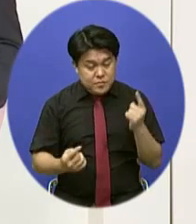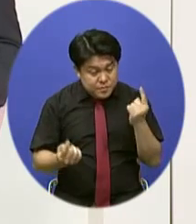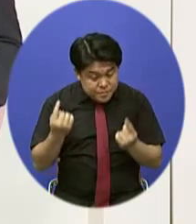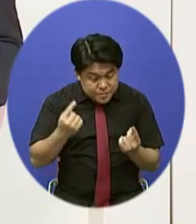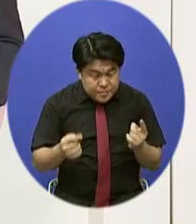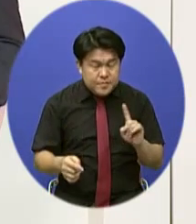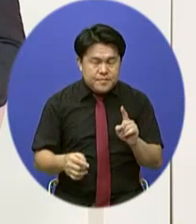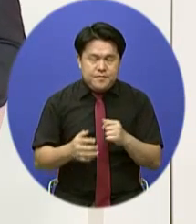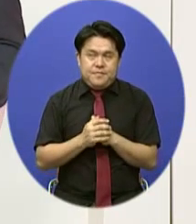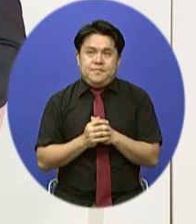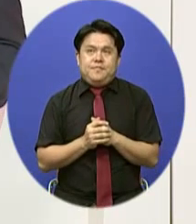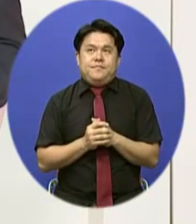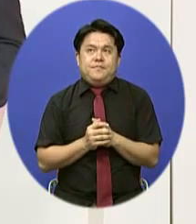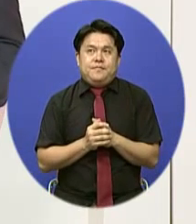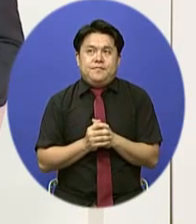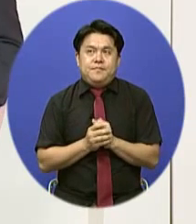그